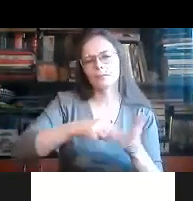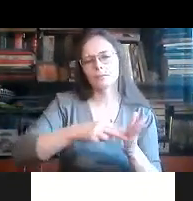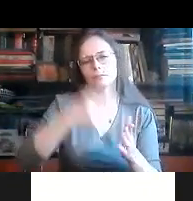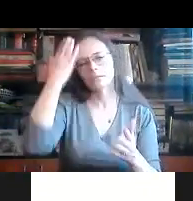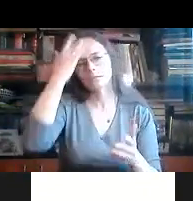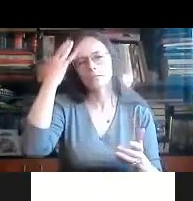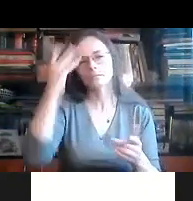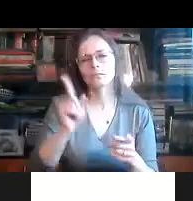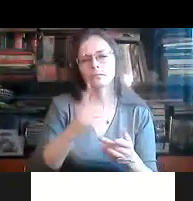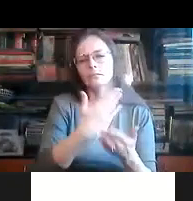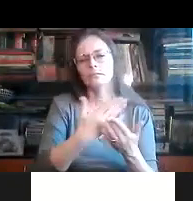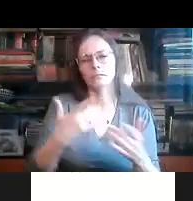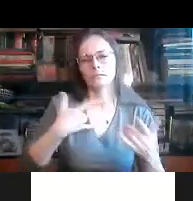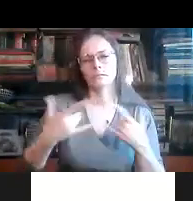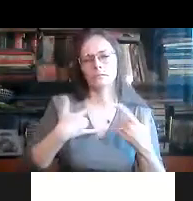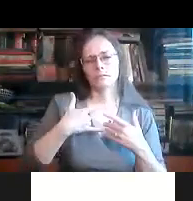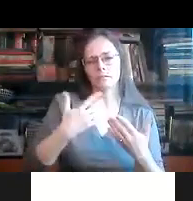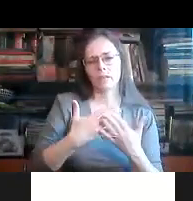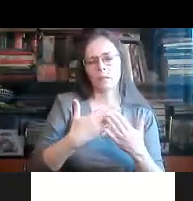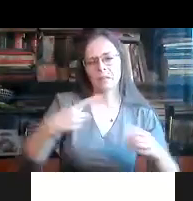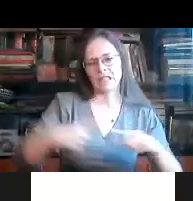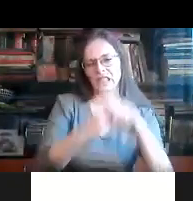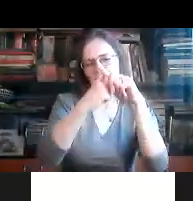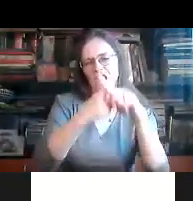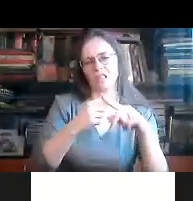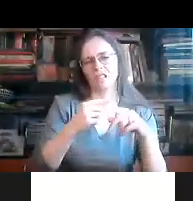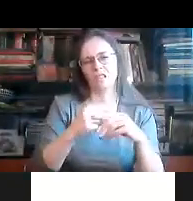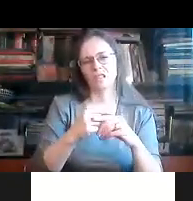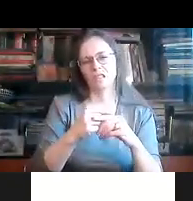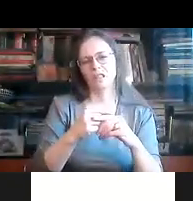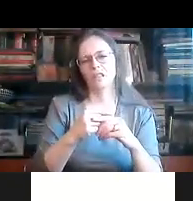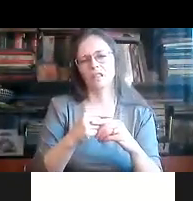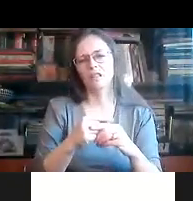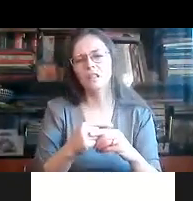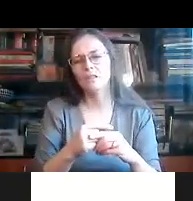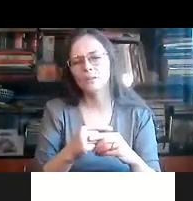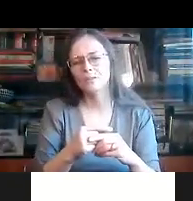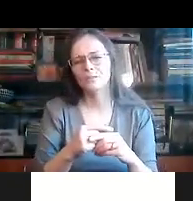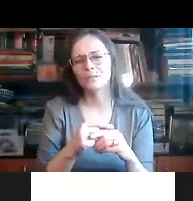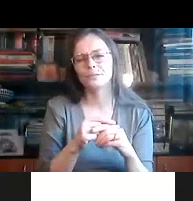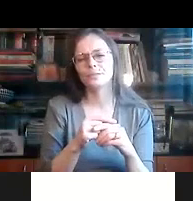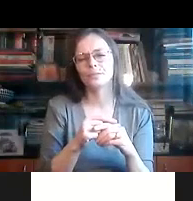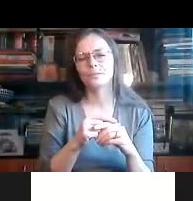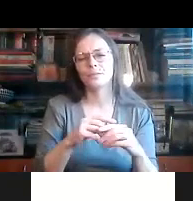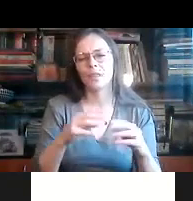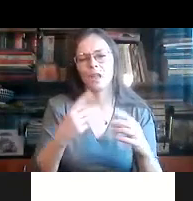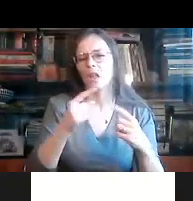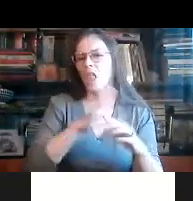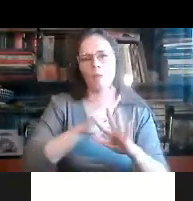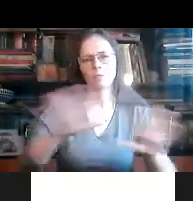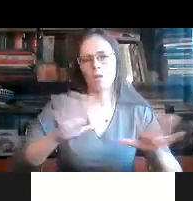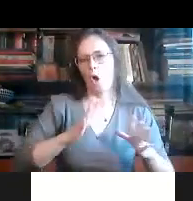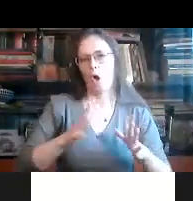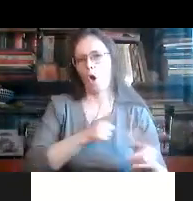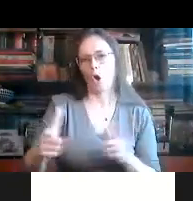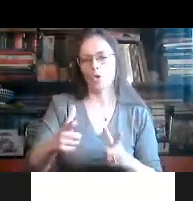и люди, в общем-то, не совсем были готовы к тому, что все это произойдет так быстро. Но мы там говорим